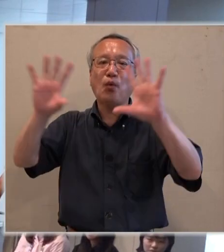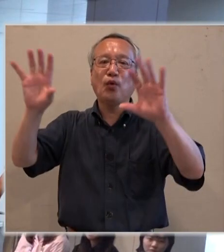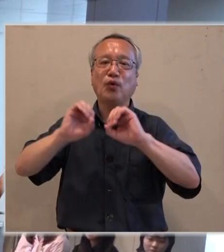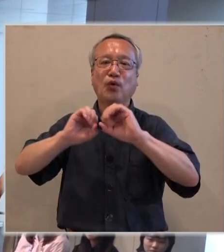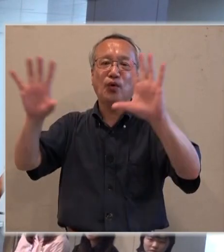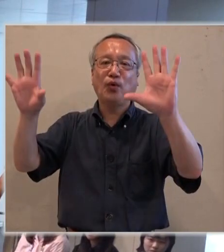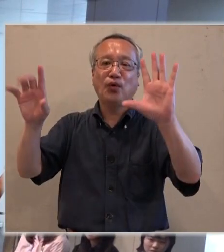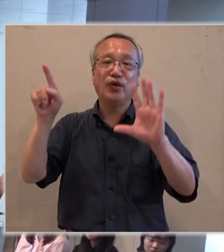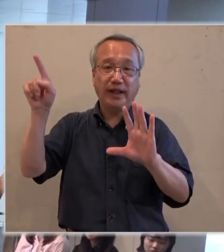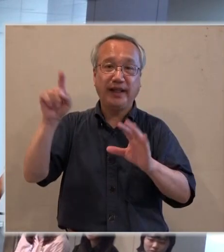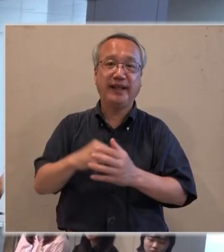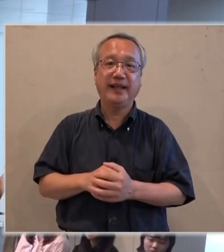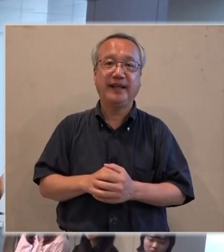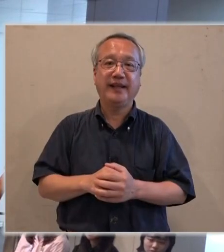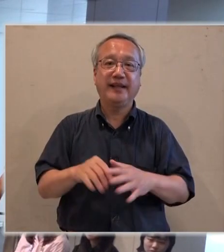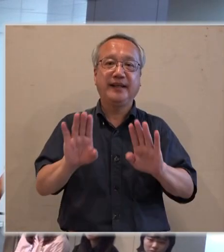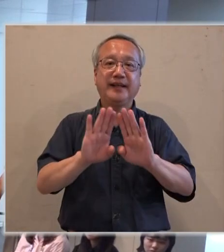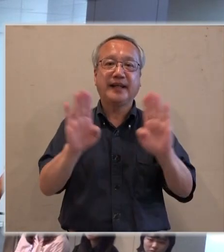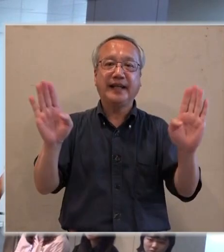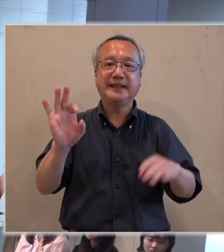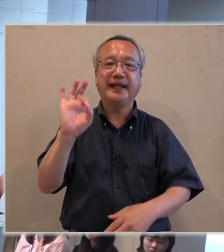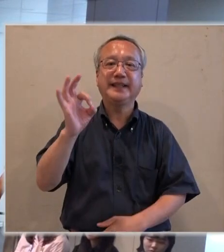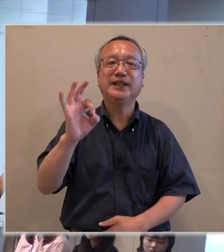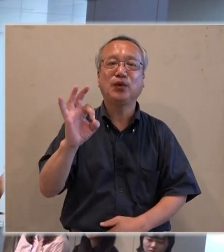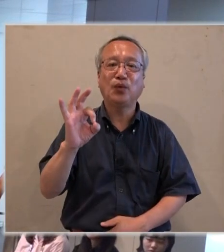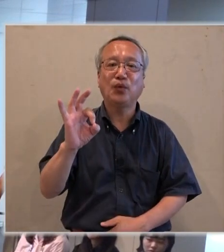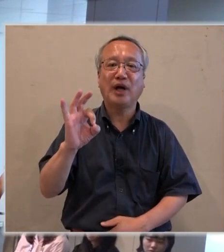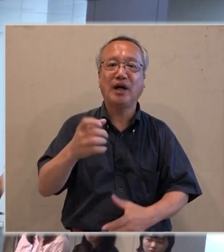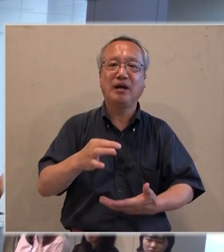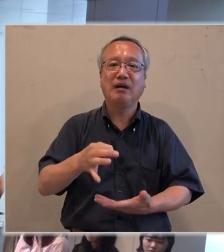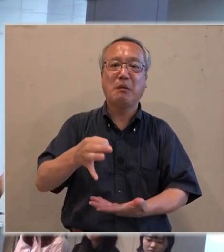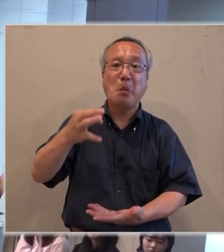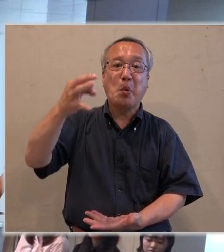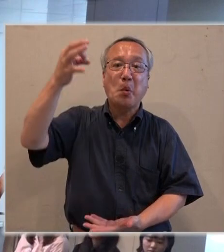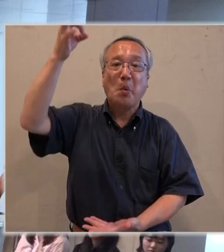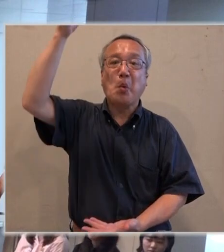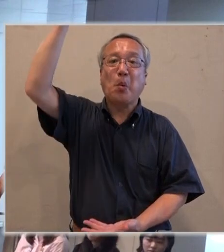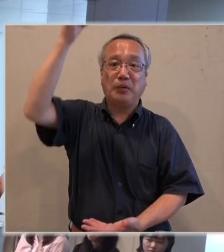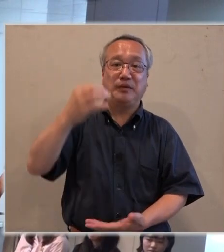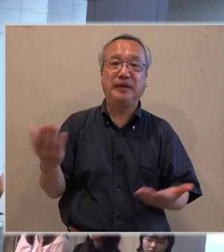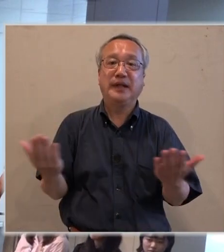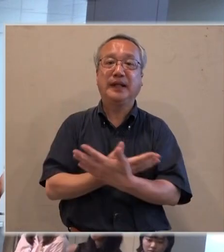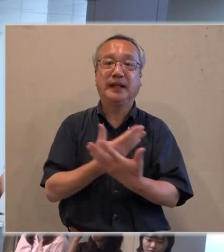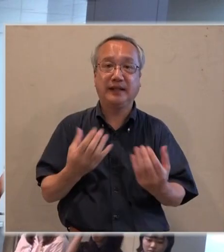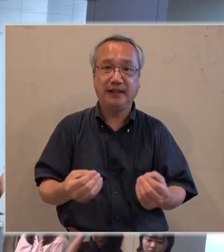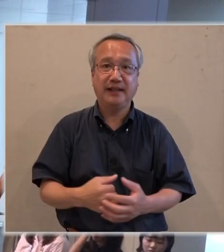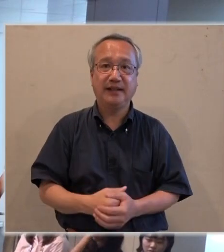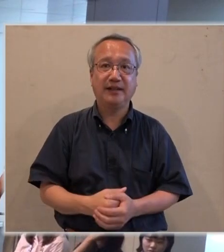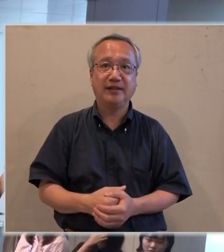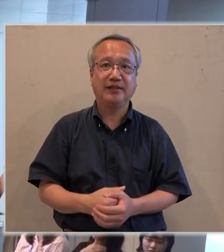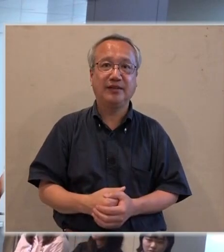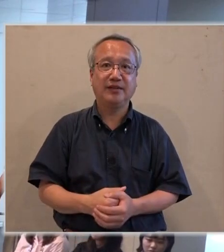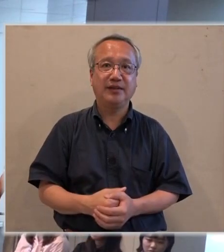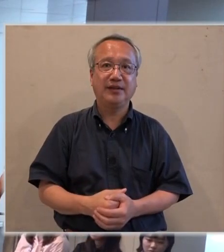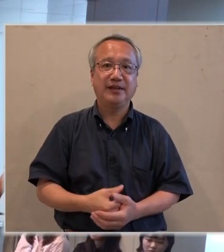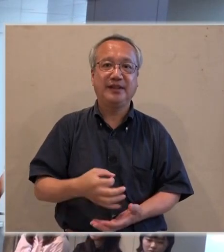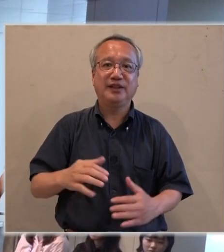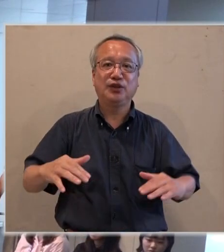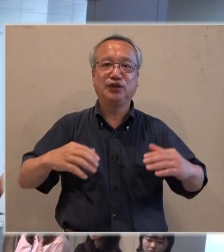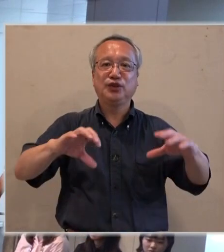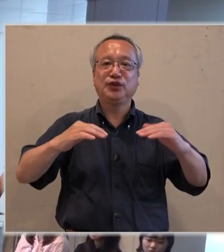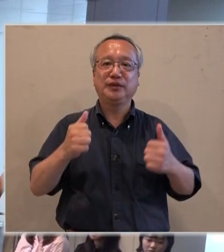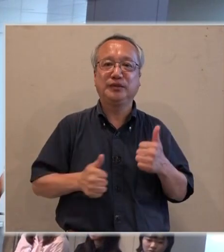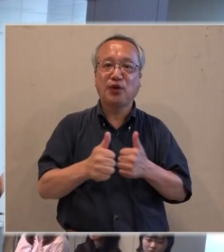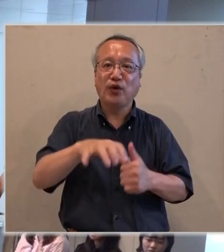で開催費用がものすごく膨らんでしまった、スタジアムとかもなかなか決まらず費用がどんどん膨らんでい